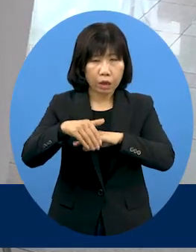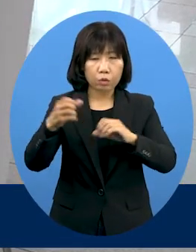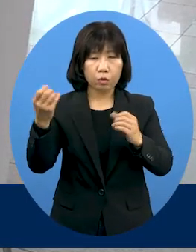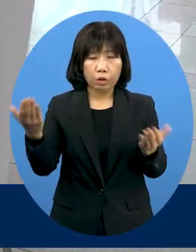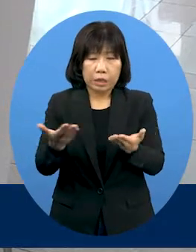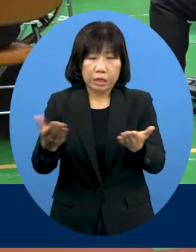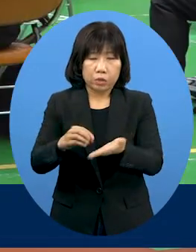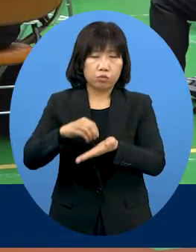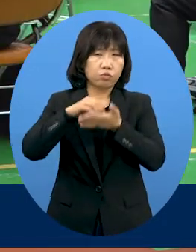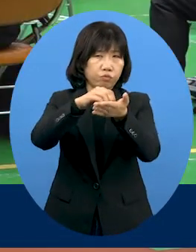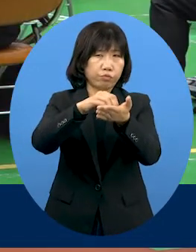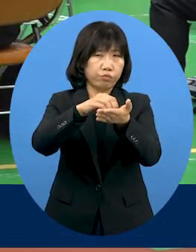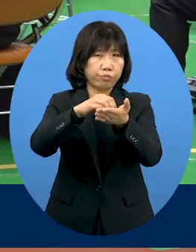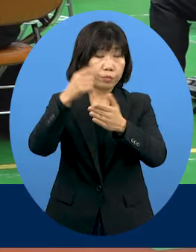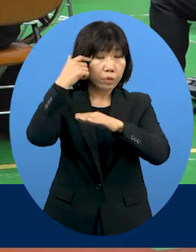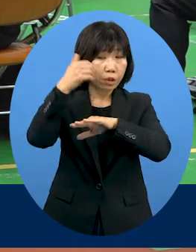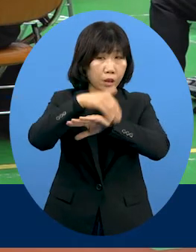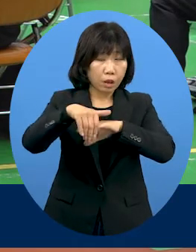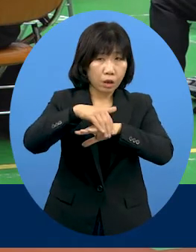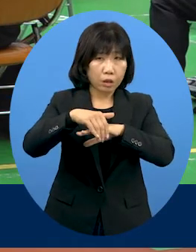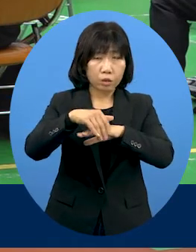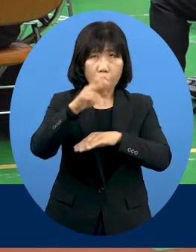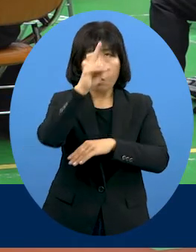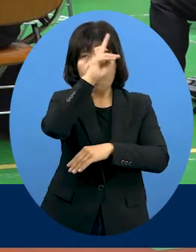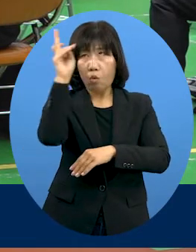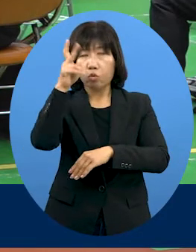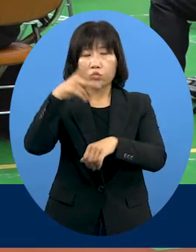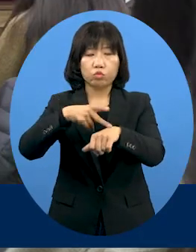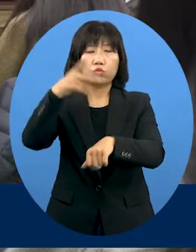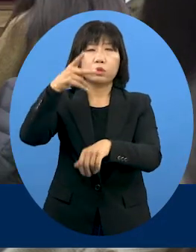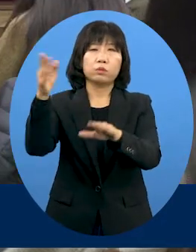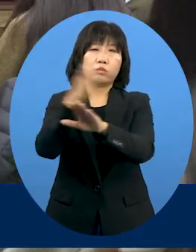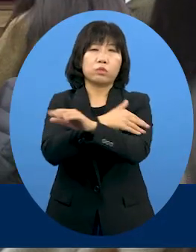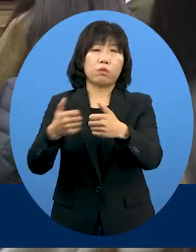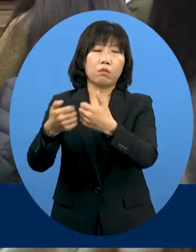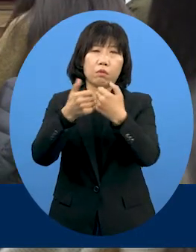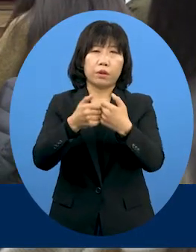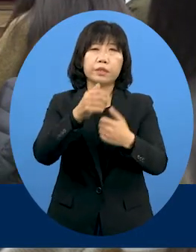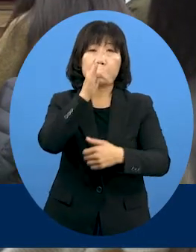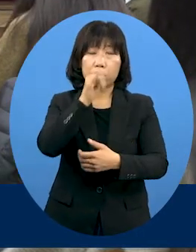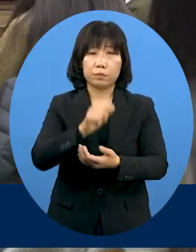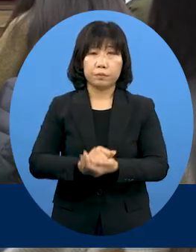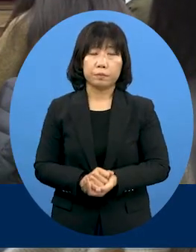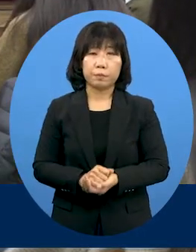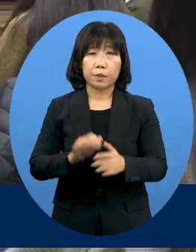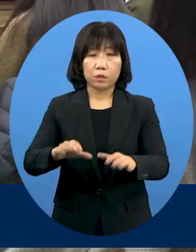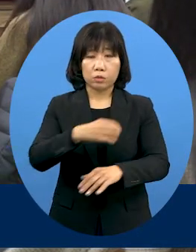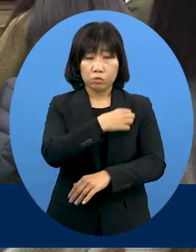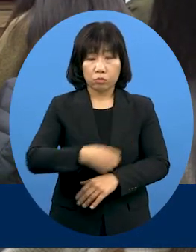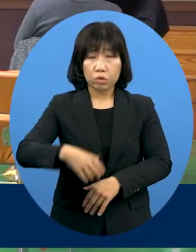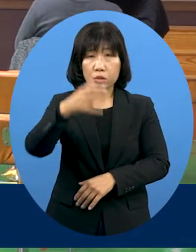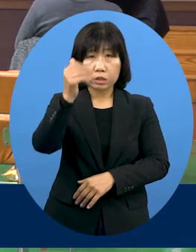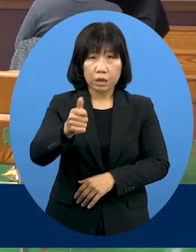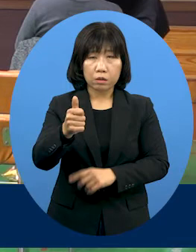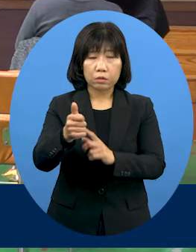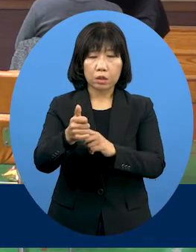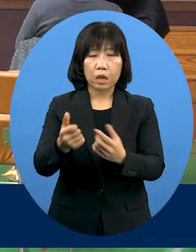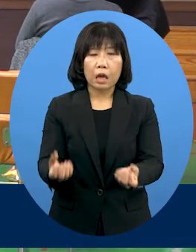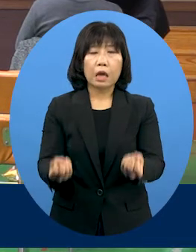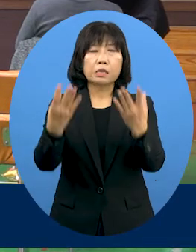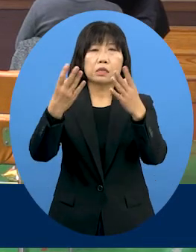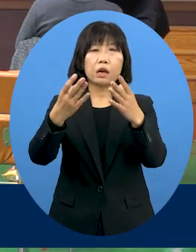설계를 위한 현직자 취업 멘토링 2 구청 강당에서 5로 2시부터 진행됐습니다 이런 10 동 대 문